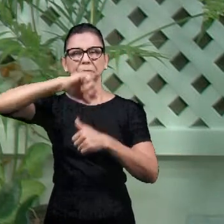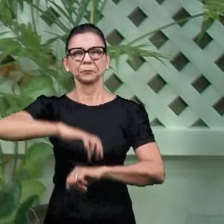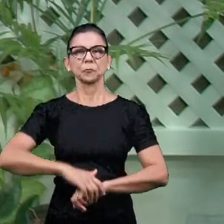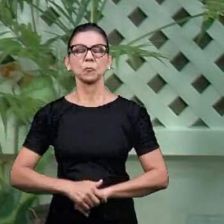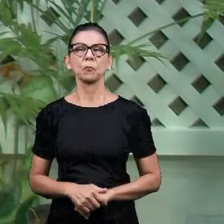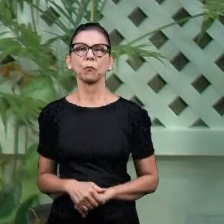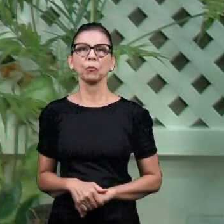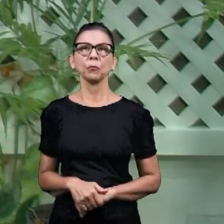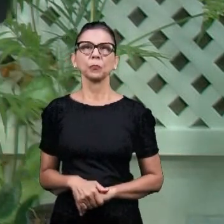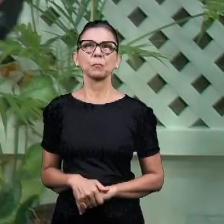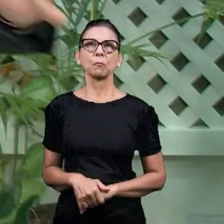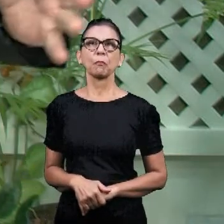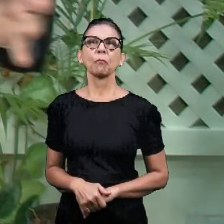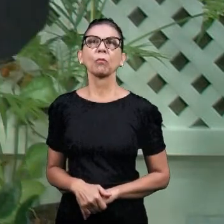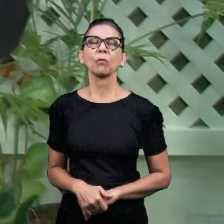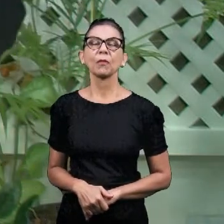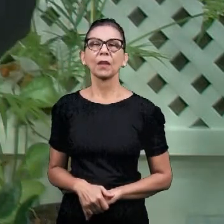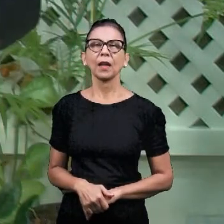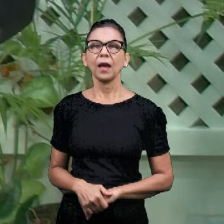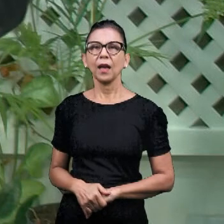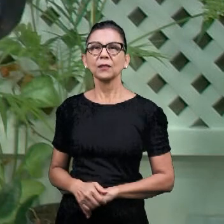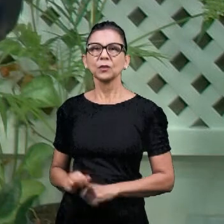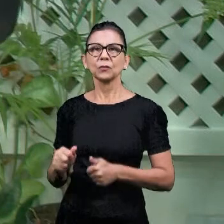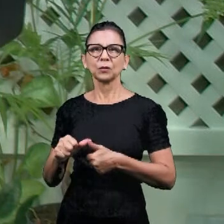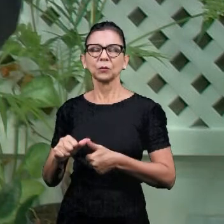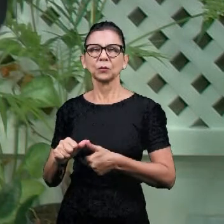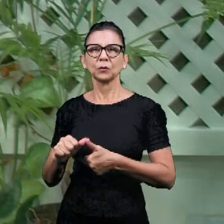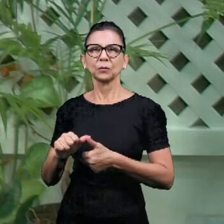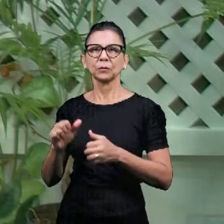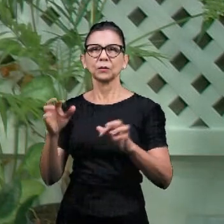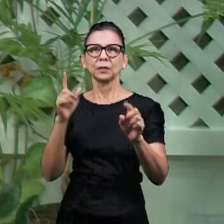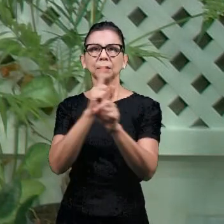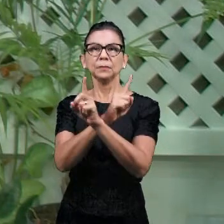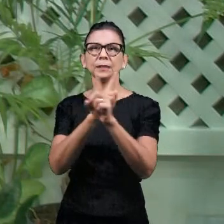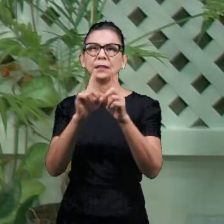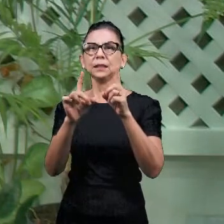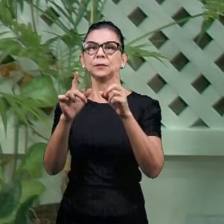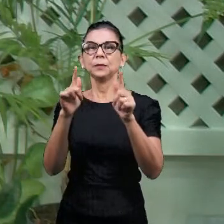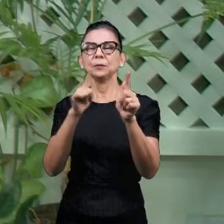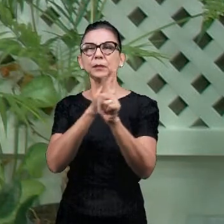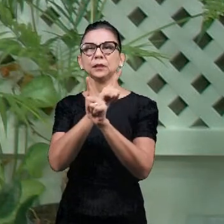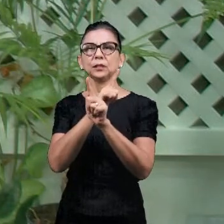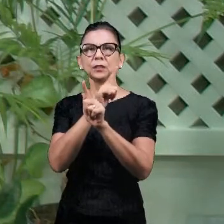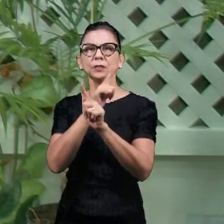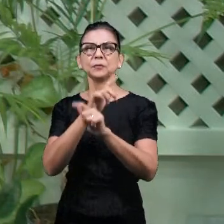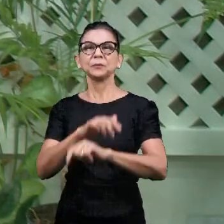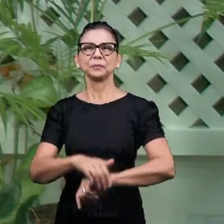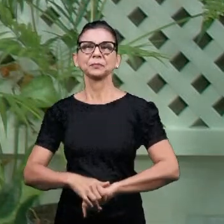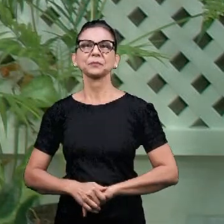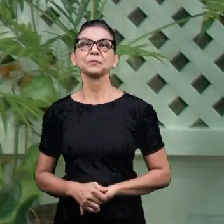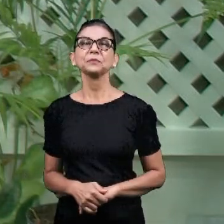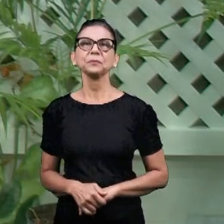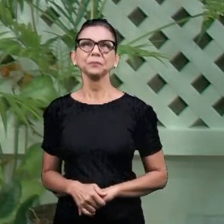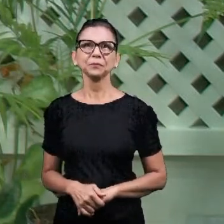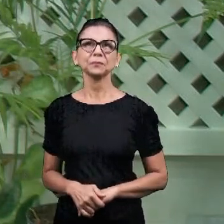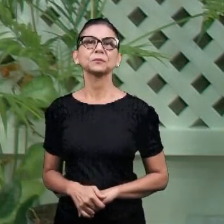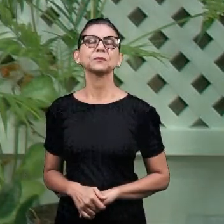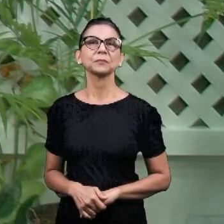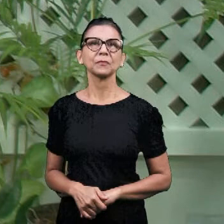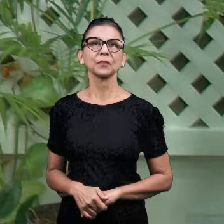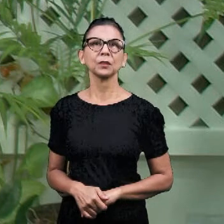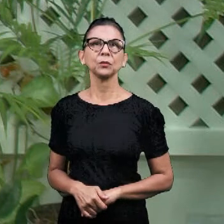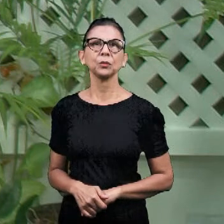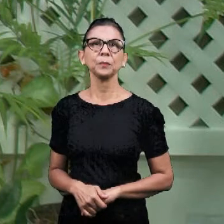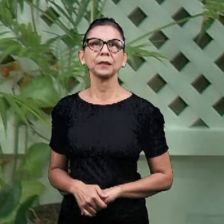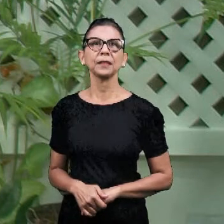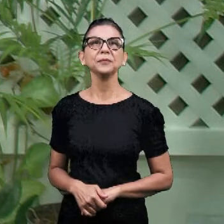cela. C'est lui qui fait la partie géographique et la partie historique. Mais de n'importe quelle manière, nous